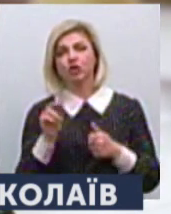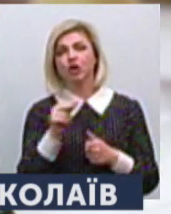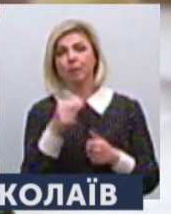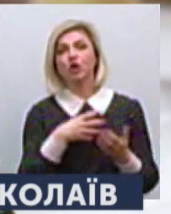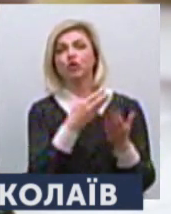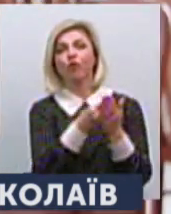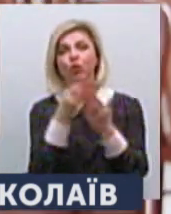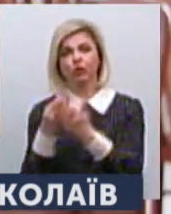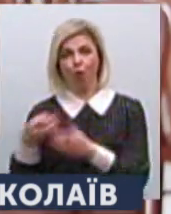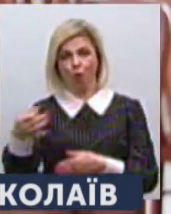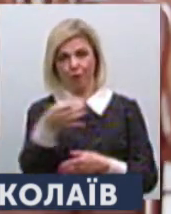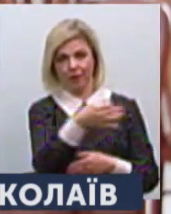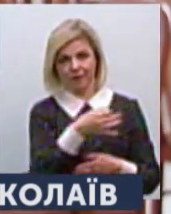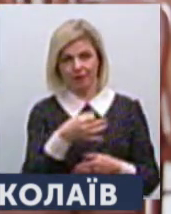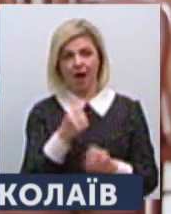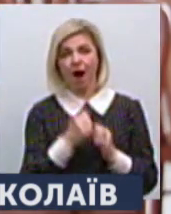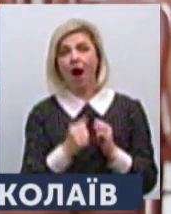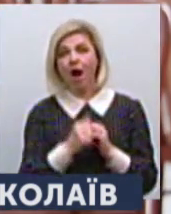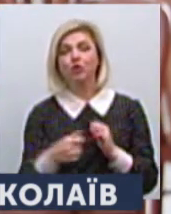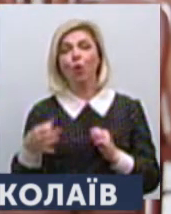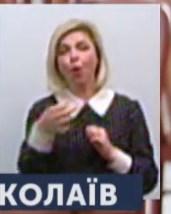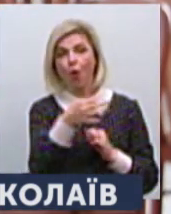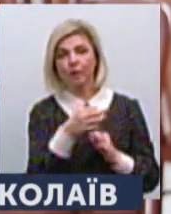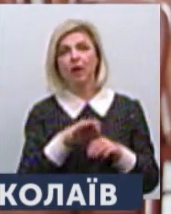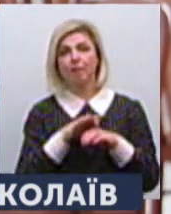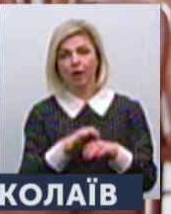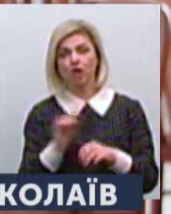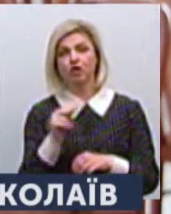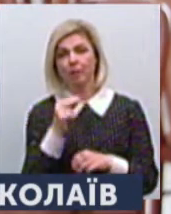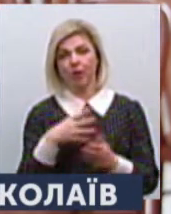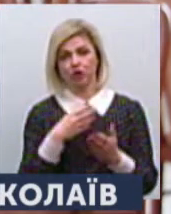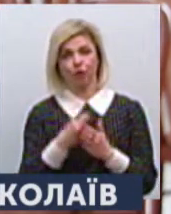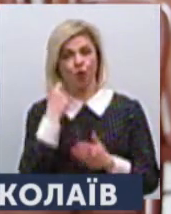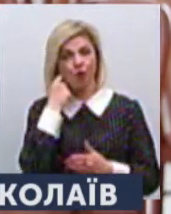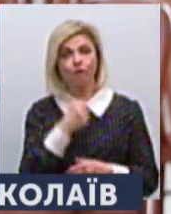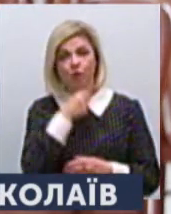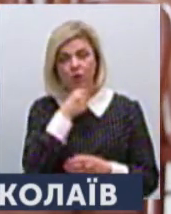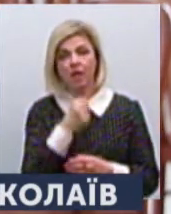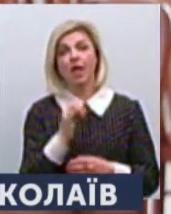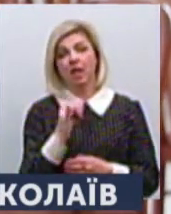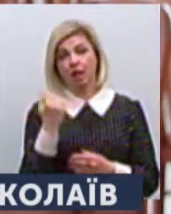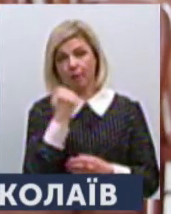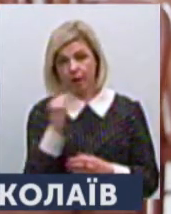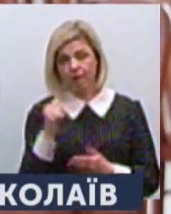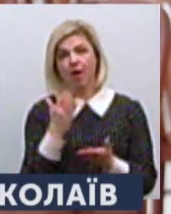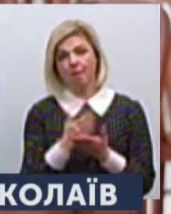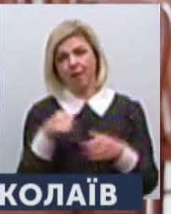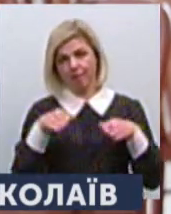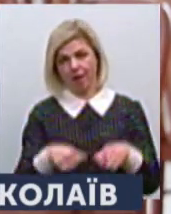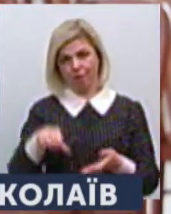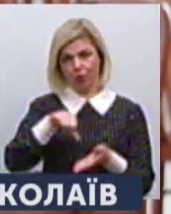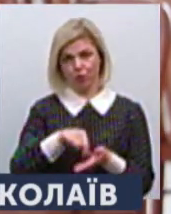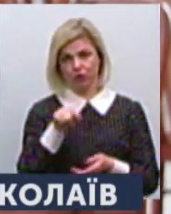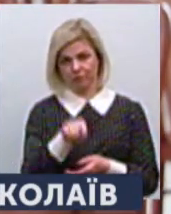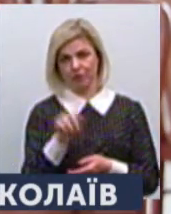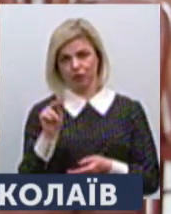областей. У кожній області проходить чемпіонат у цьому віці, і переможці мають право на участь у цьому чемпіонаті. А також з